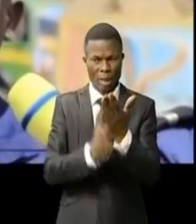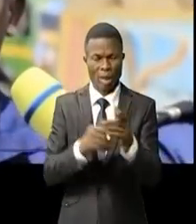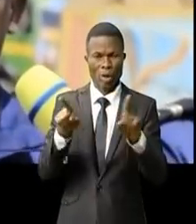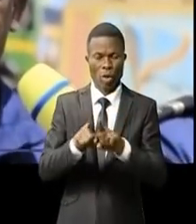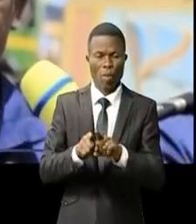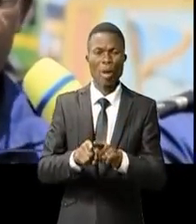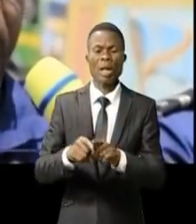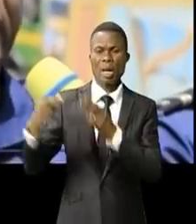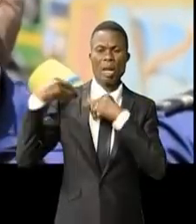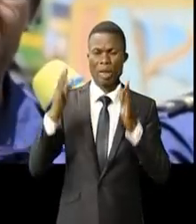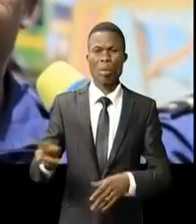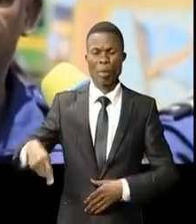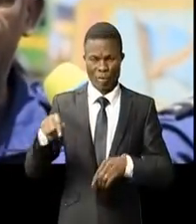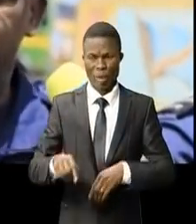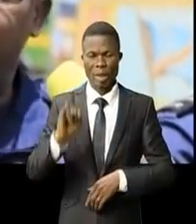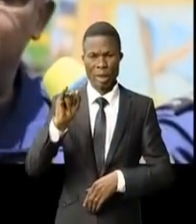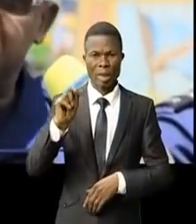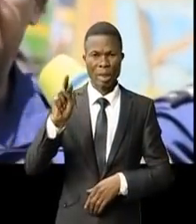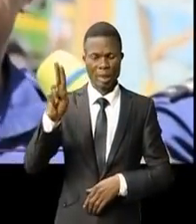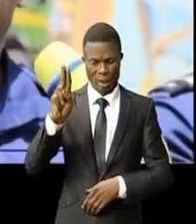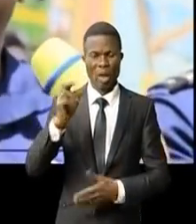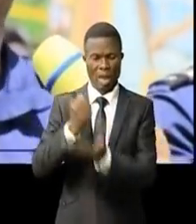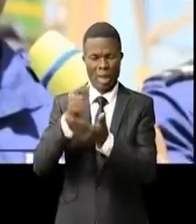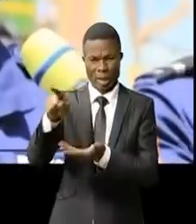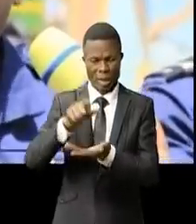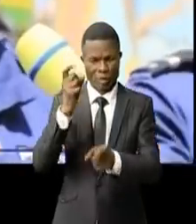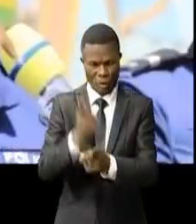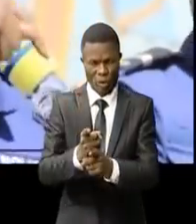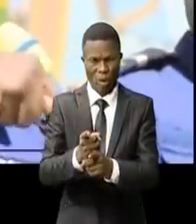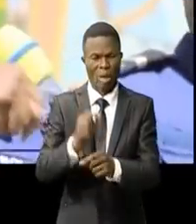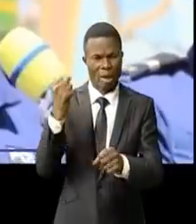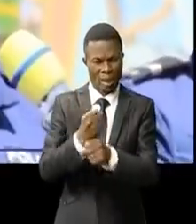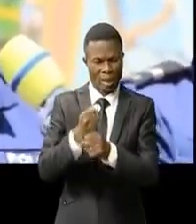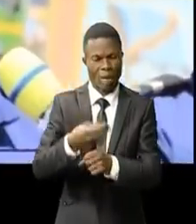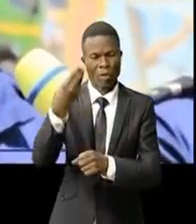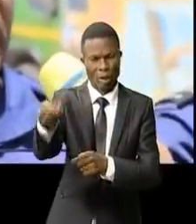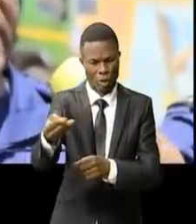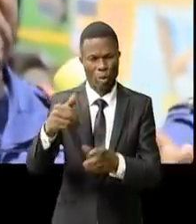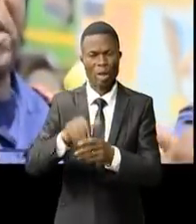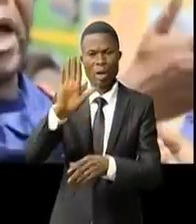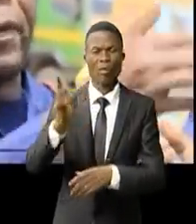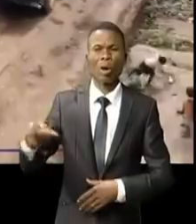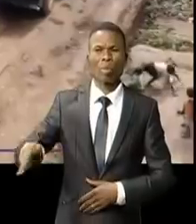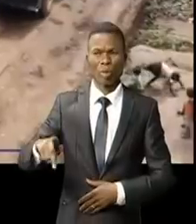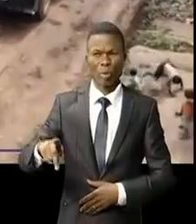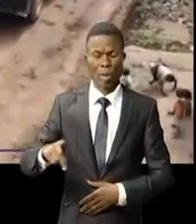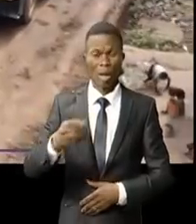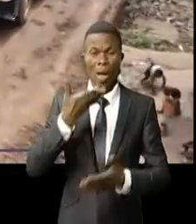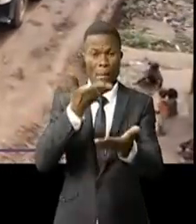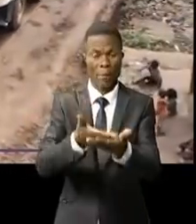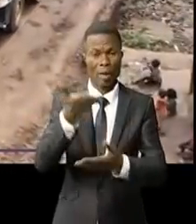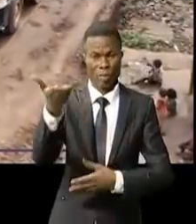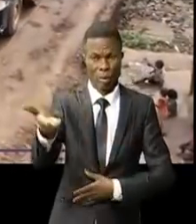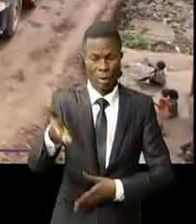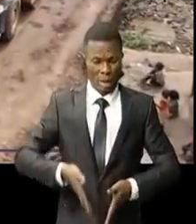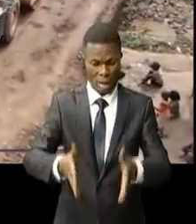qu'Itourien et savoir que Ituri a fait de vous ce que vous êtes et vous avez beaucoup à rendre à Ituri. Voilà un exemple palpable. Et c'est